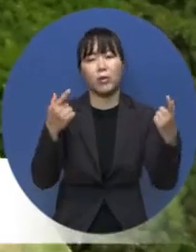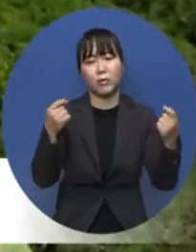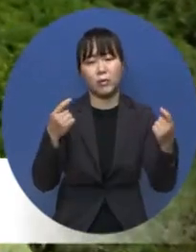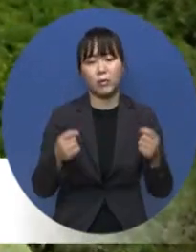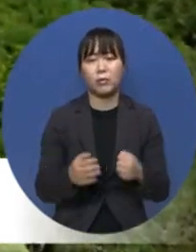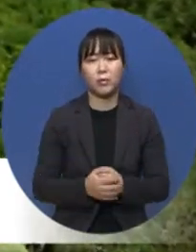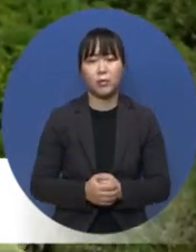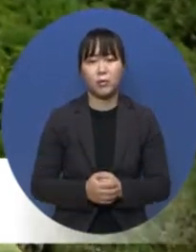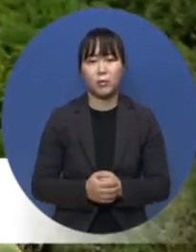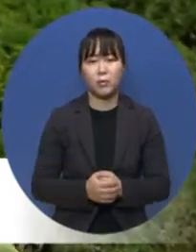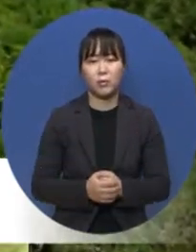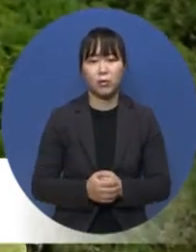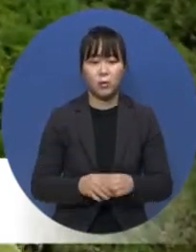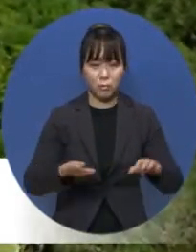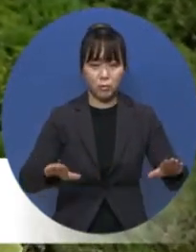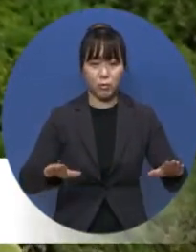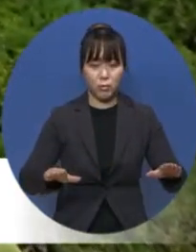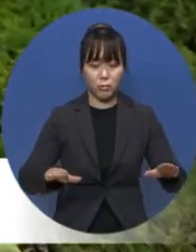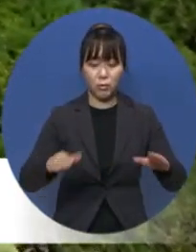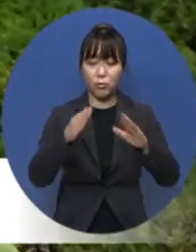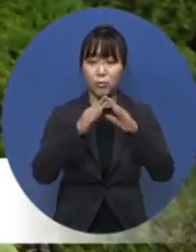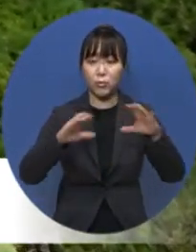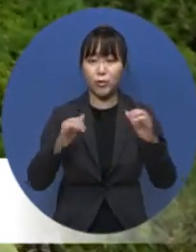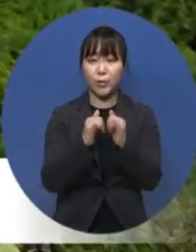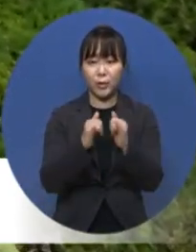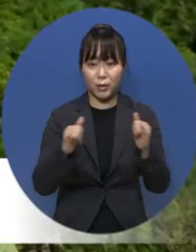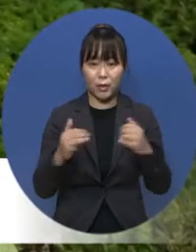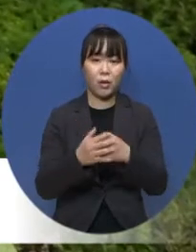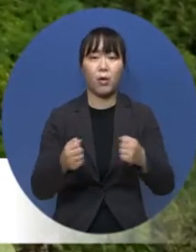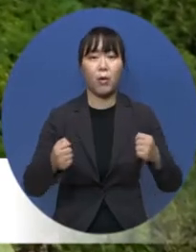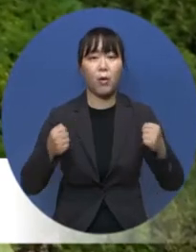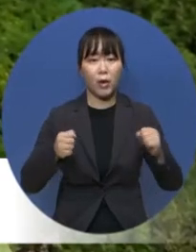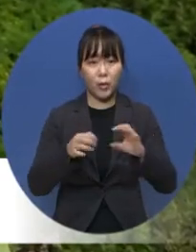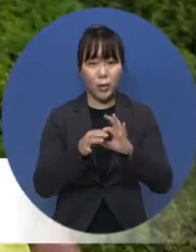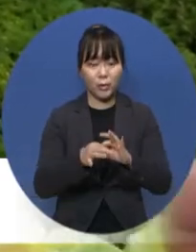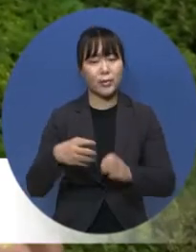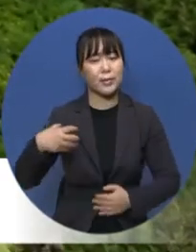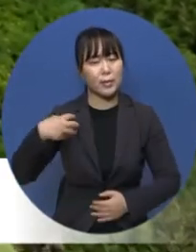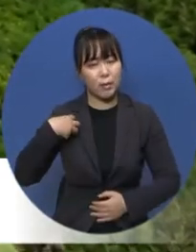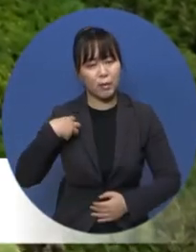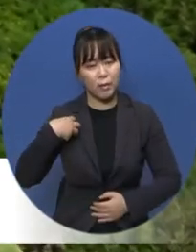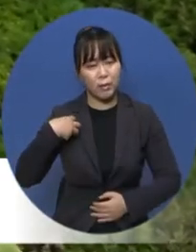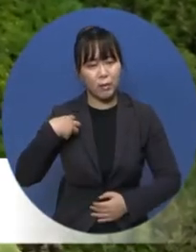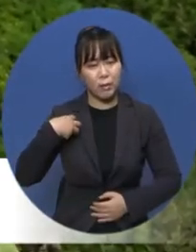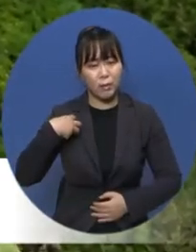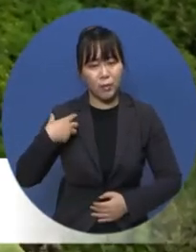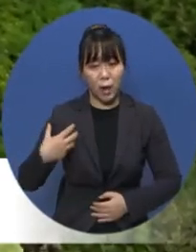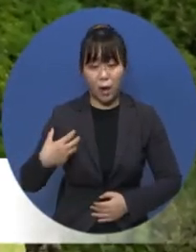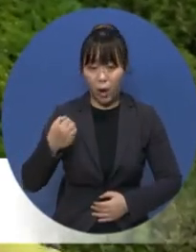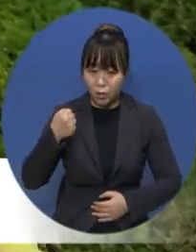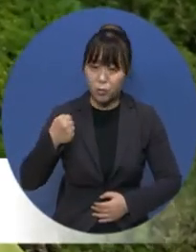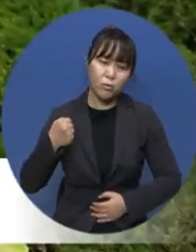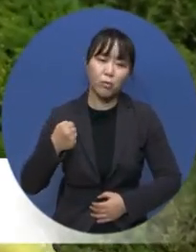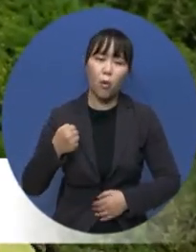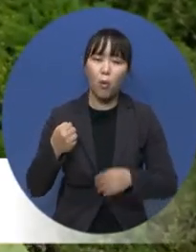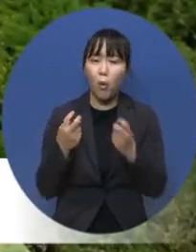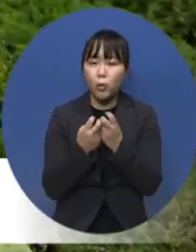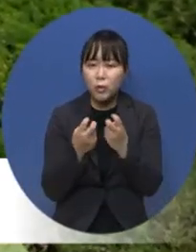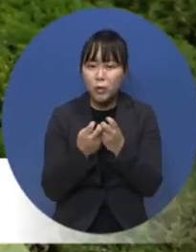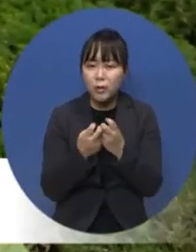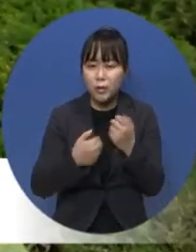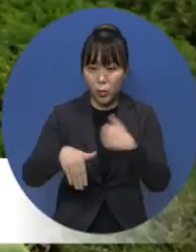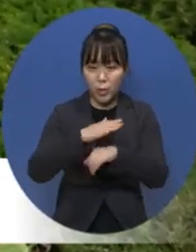같은데요. 지금은 좀 주민들의 건강에 대해서 책임 있는 자세로 다가와서 어떻게